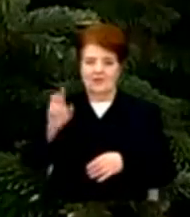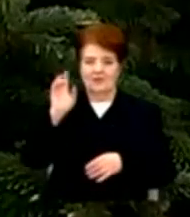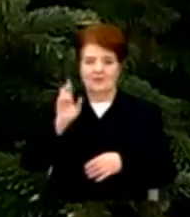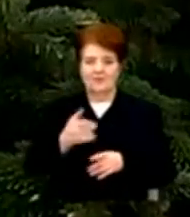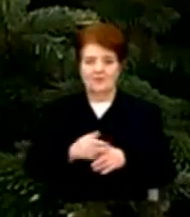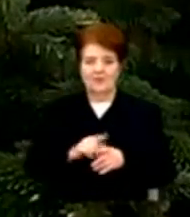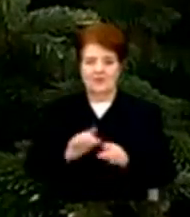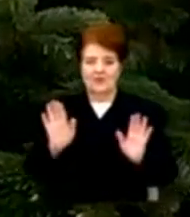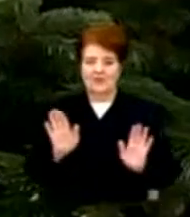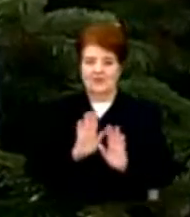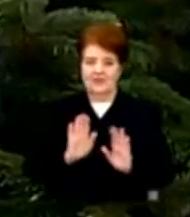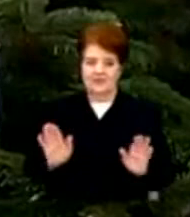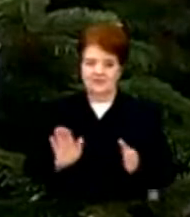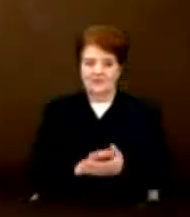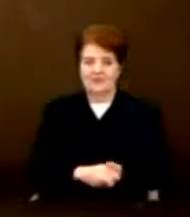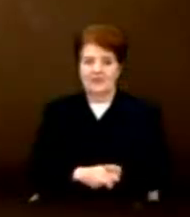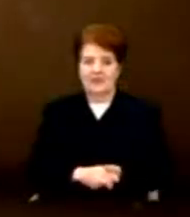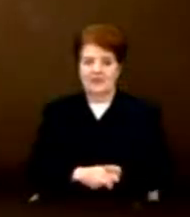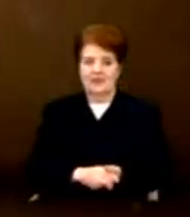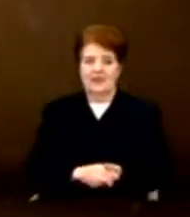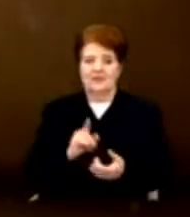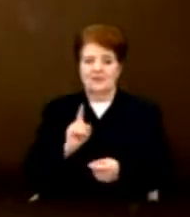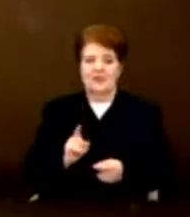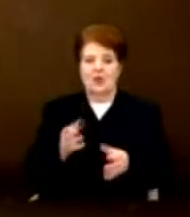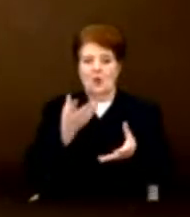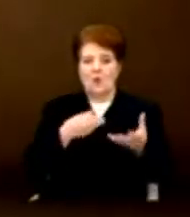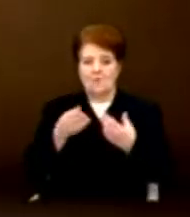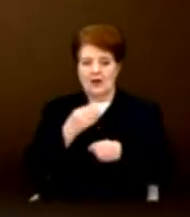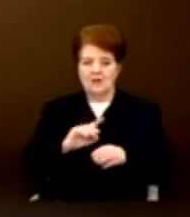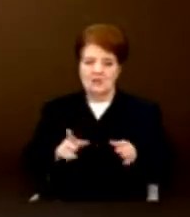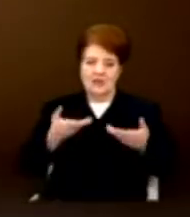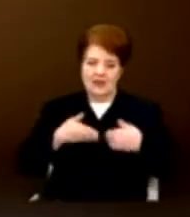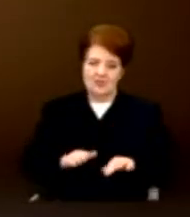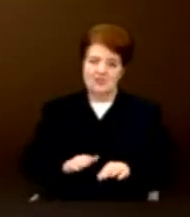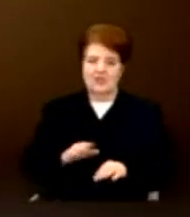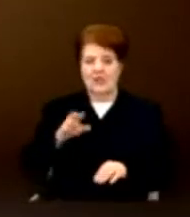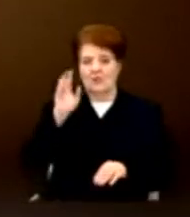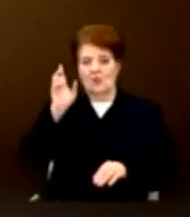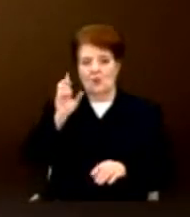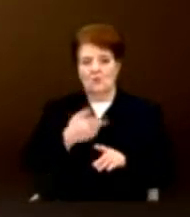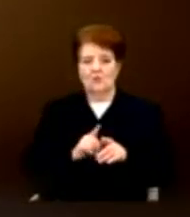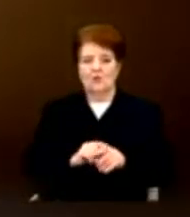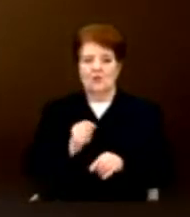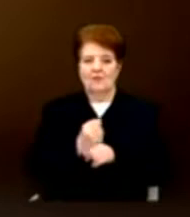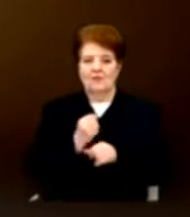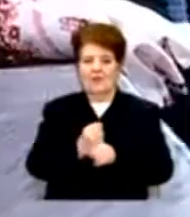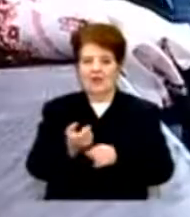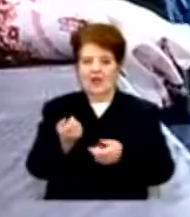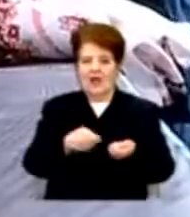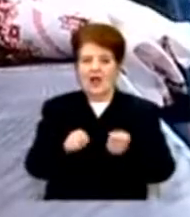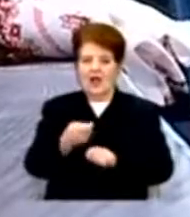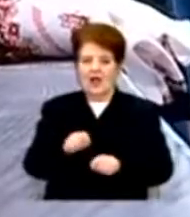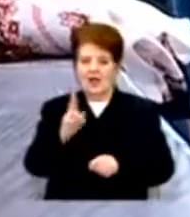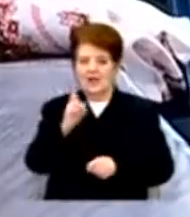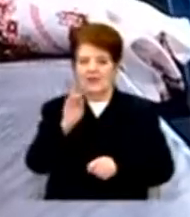ei cântau. Și cum azi e ajunul nașterii Domnului, gospodinele s-au grăbit să coacă crăciunei, iar în